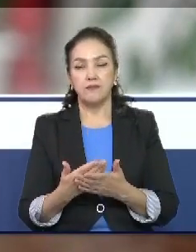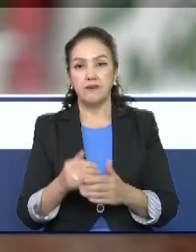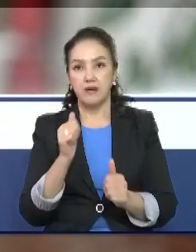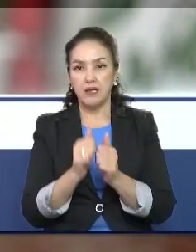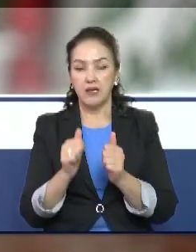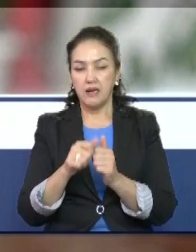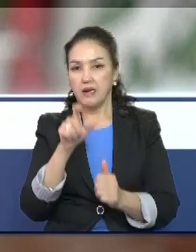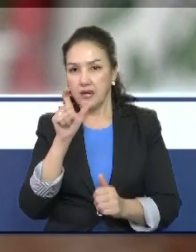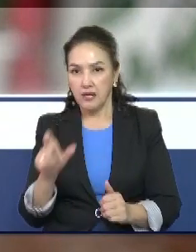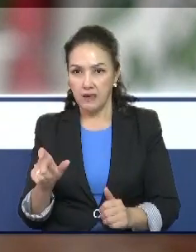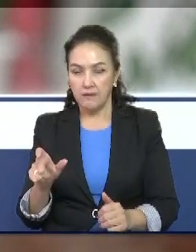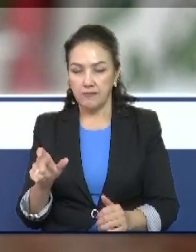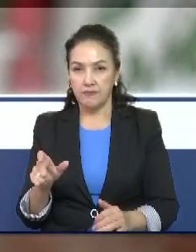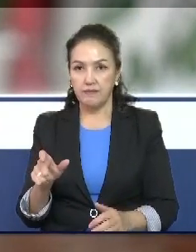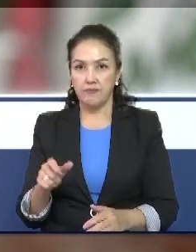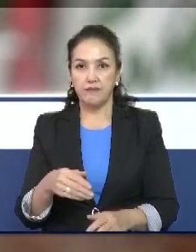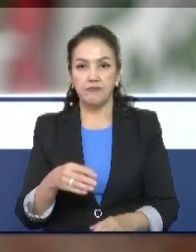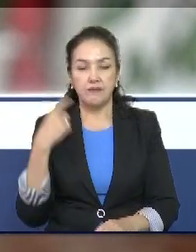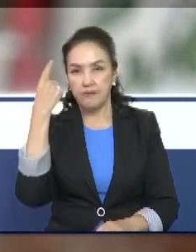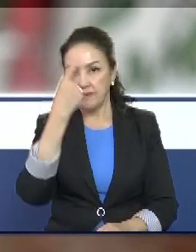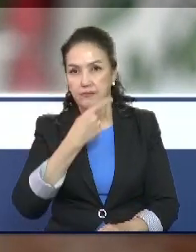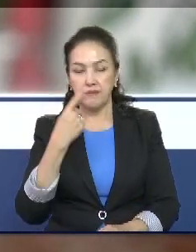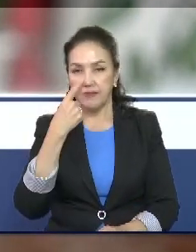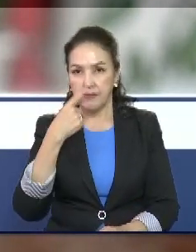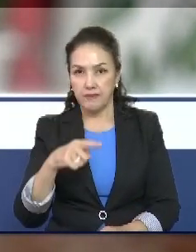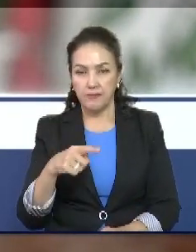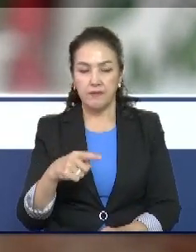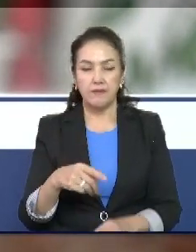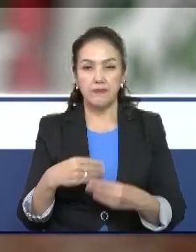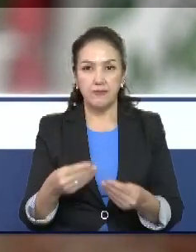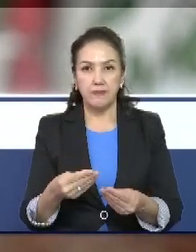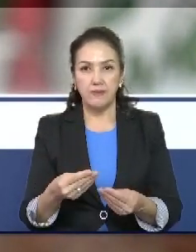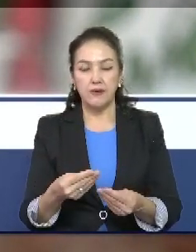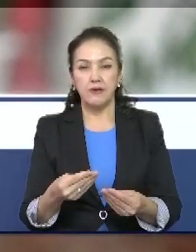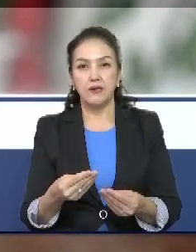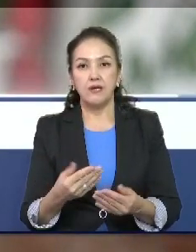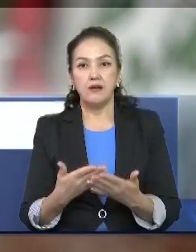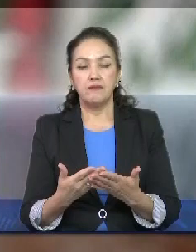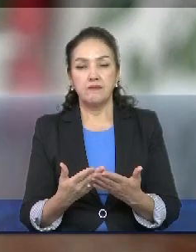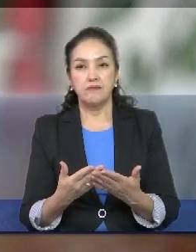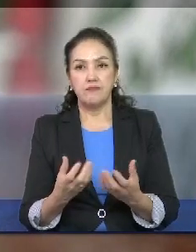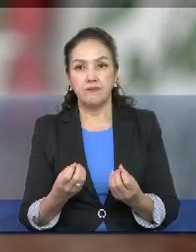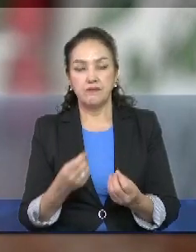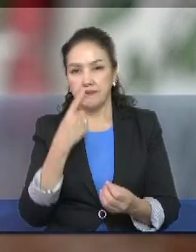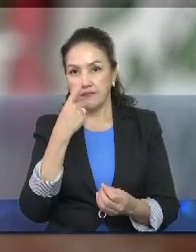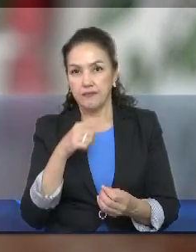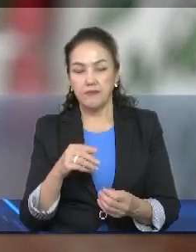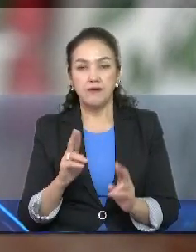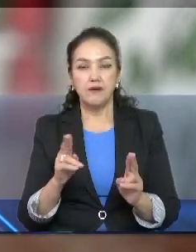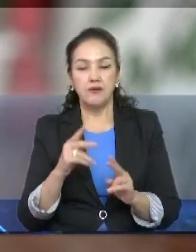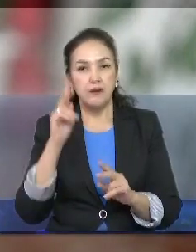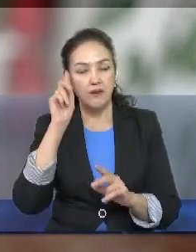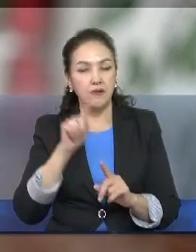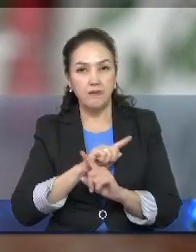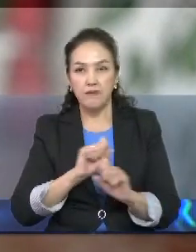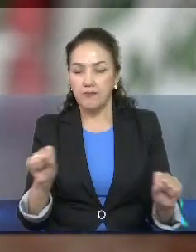әрбір кандидаттар жаңағыдай жеке номерлер ұсынылады оларға. Ол яғни номерлерді ешкім білмейтін